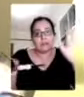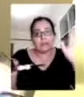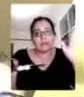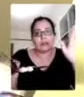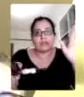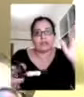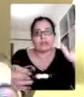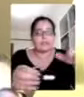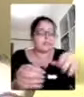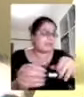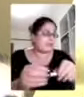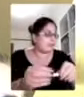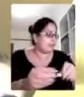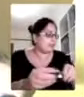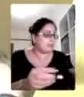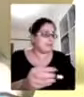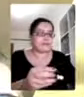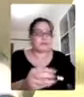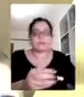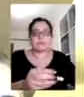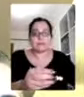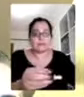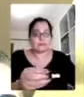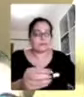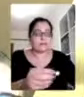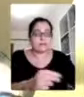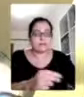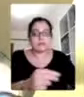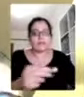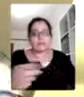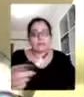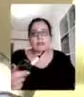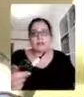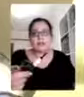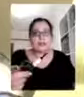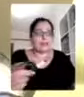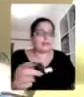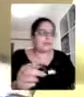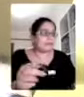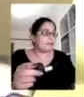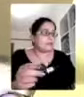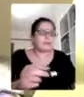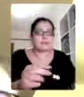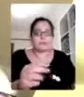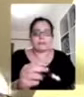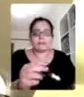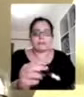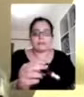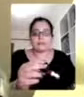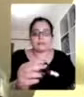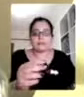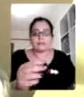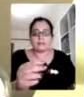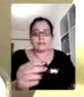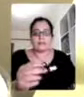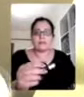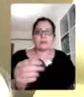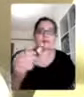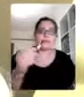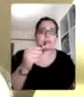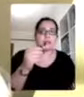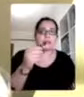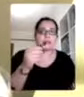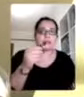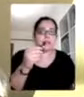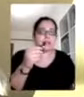komple donacak yayın yani. İyi bile anca becerebiliyoruz yani. Yarın bir Yani kere falan diyelim Elif Hanım. O nasıl oluyor